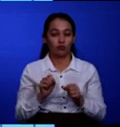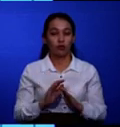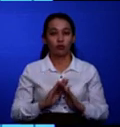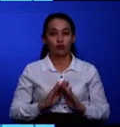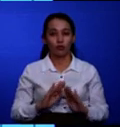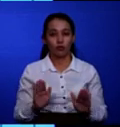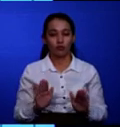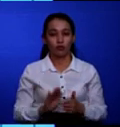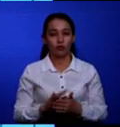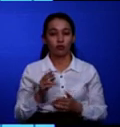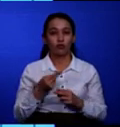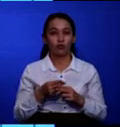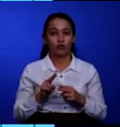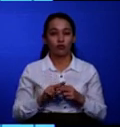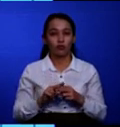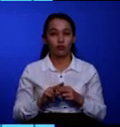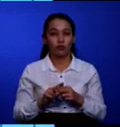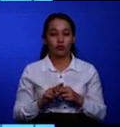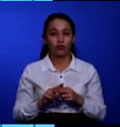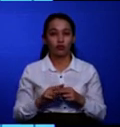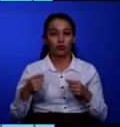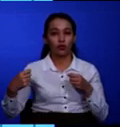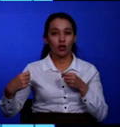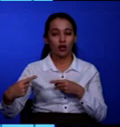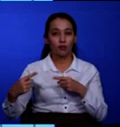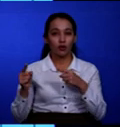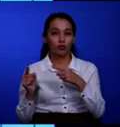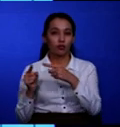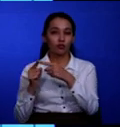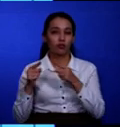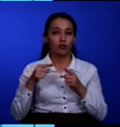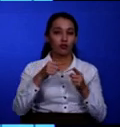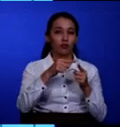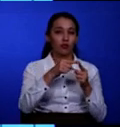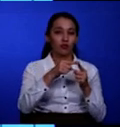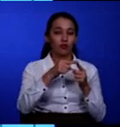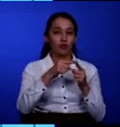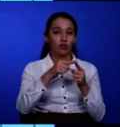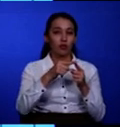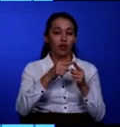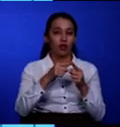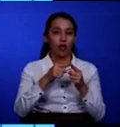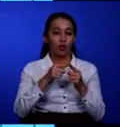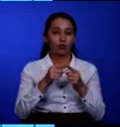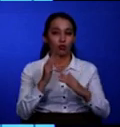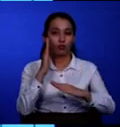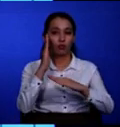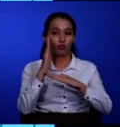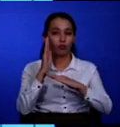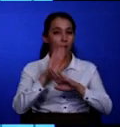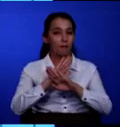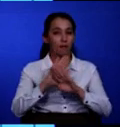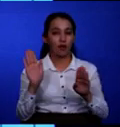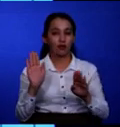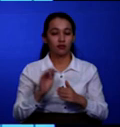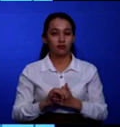Yo'q. Chunki uning qarama-qarshi burchaklari to'g'ri burchak emas. Uning yuqoridagi burchaklarga